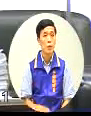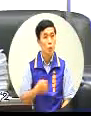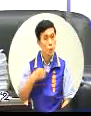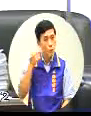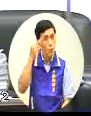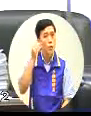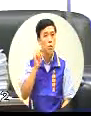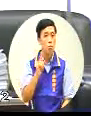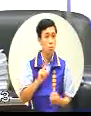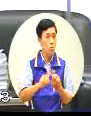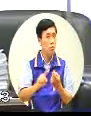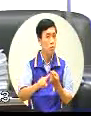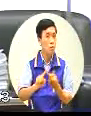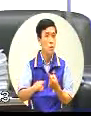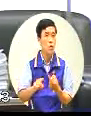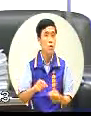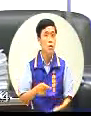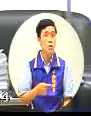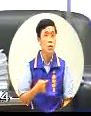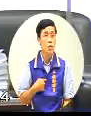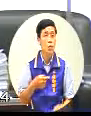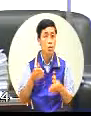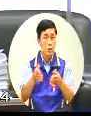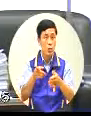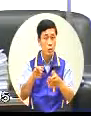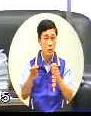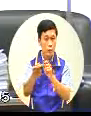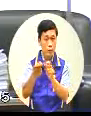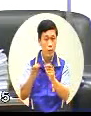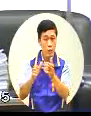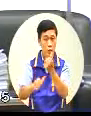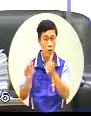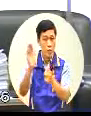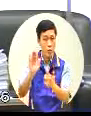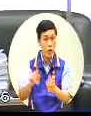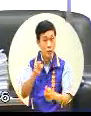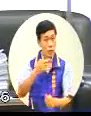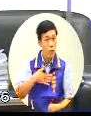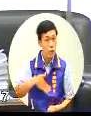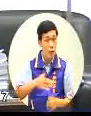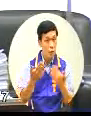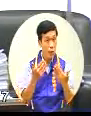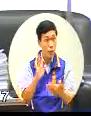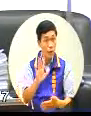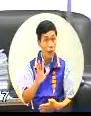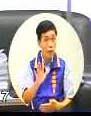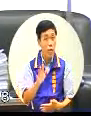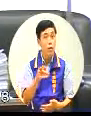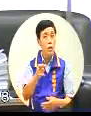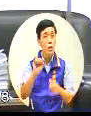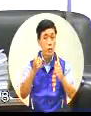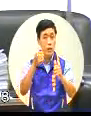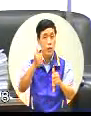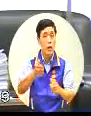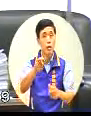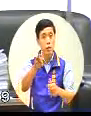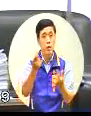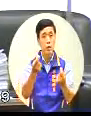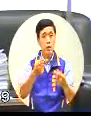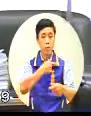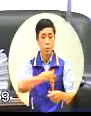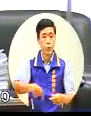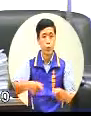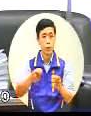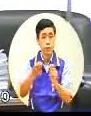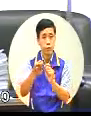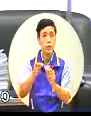样哦，我不知道你对那边的生态到底了不了解哦。其实议长也是在我们那个选区，他自己很清楚哦。在大